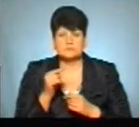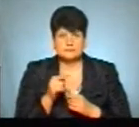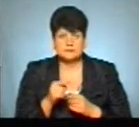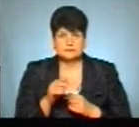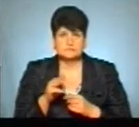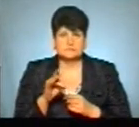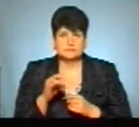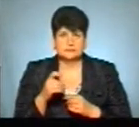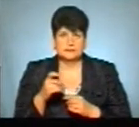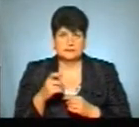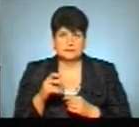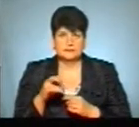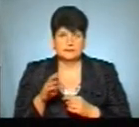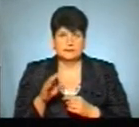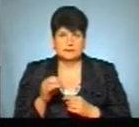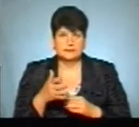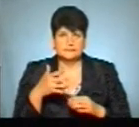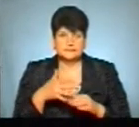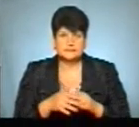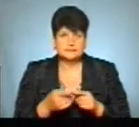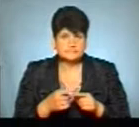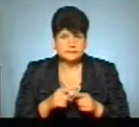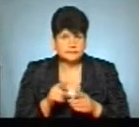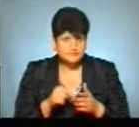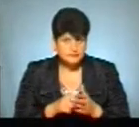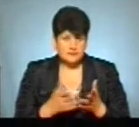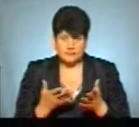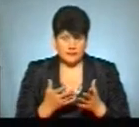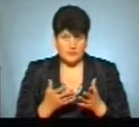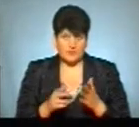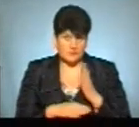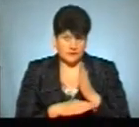трухлява, то зрозуміло питання, таке дерево вимагає